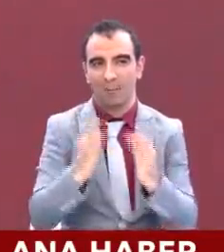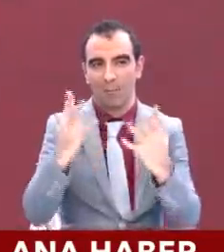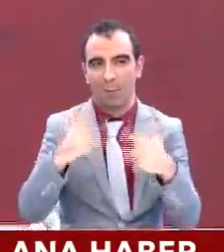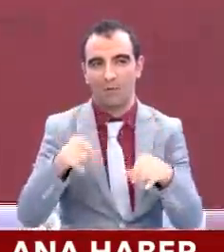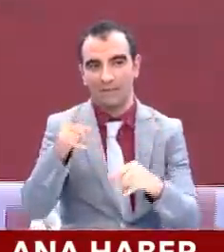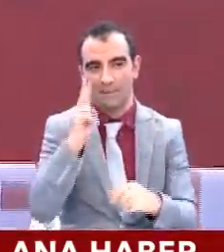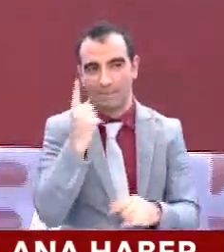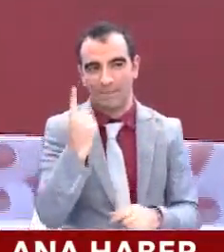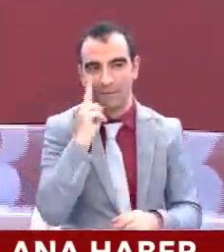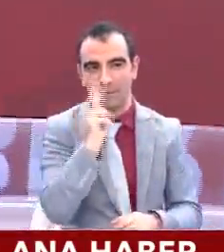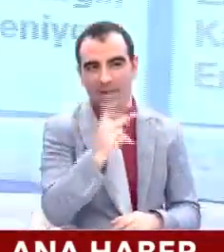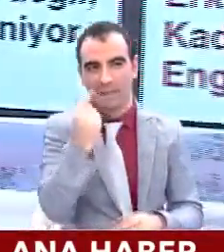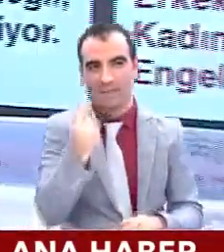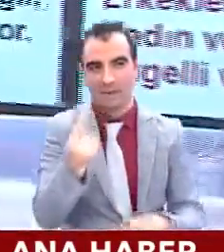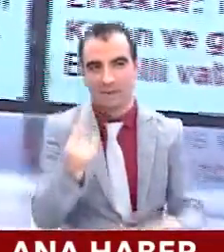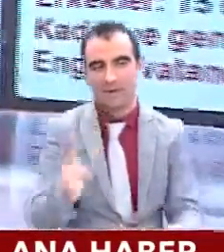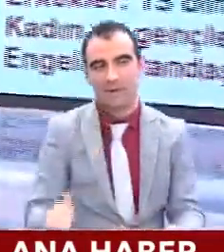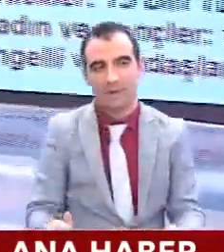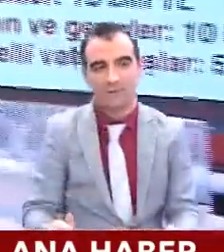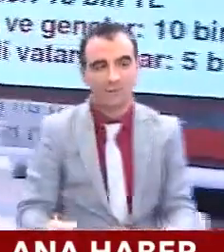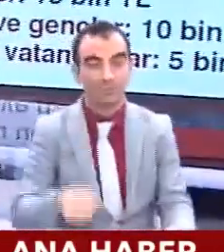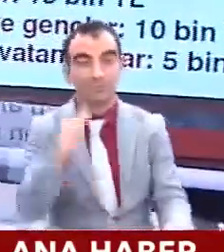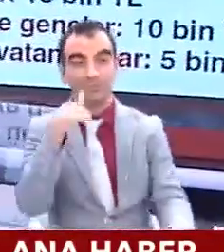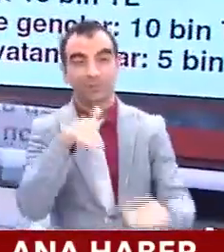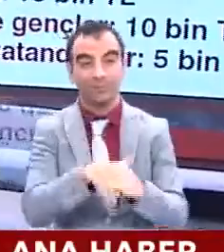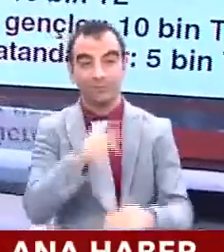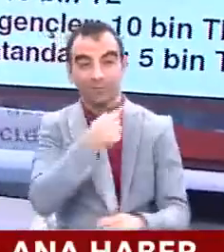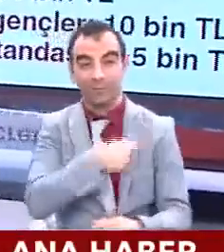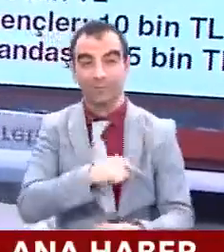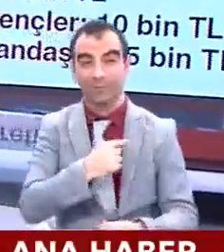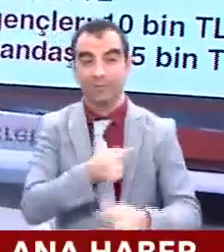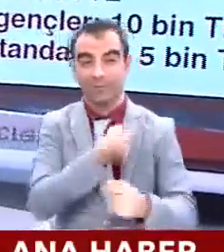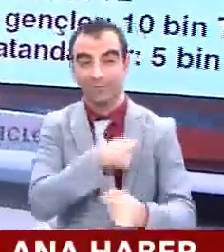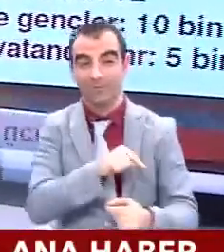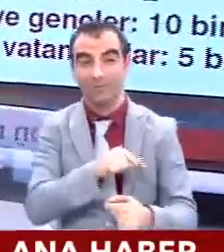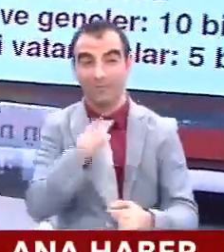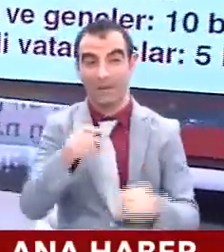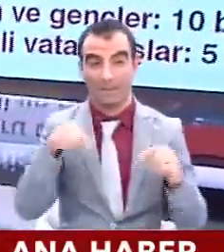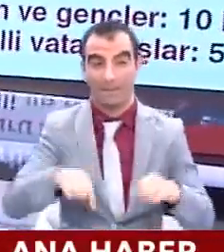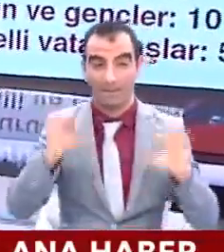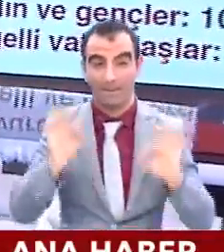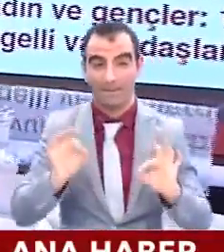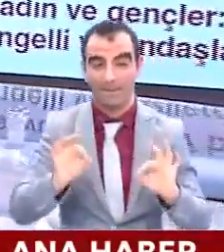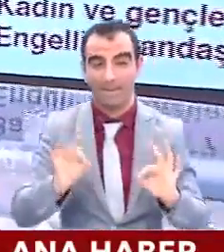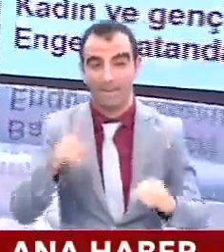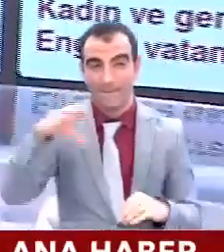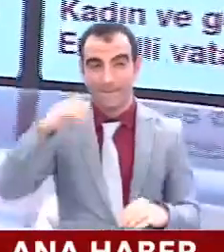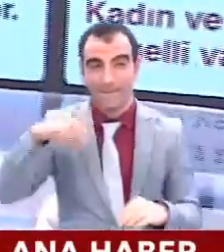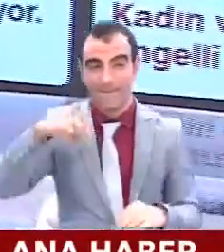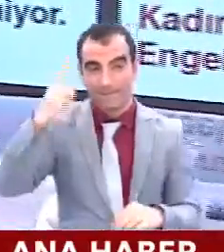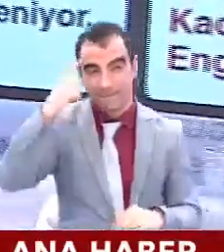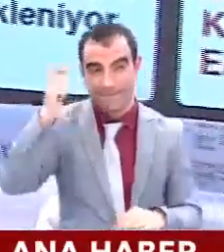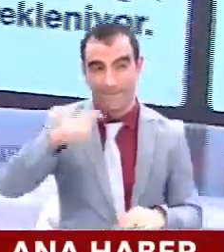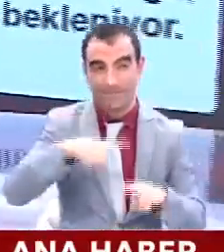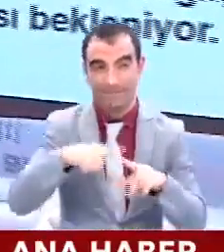özetle Hadi bir bakalım fiyatlara şimdi milletvekilliği aday adaylığı başvuruları Bugün başladı AK Parti başvuru için